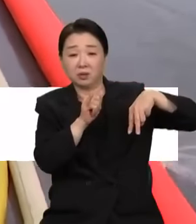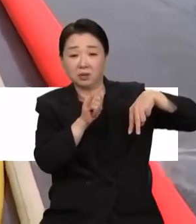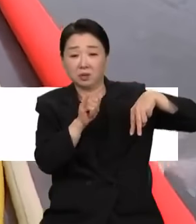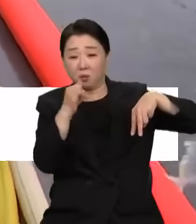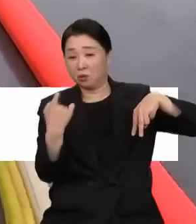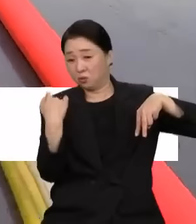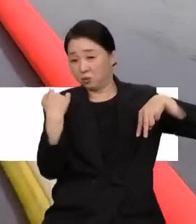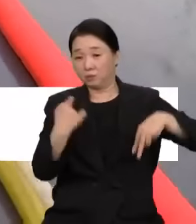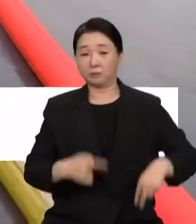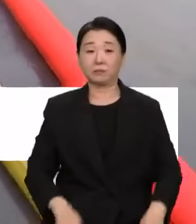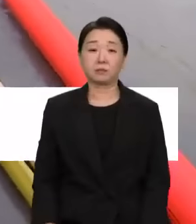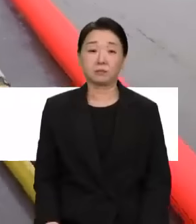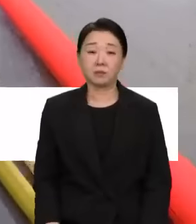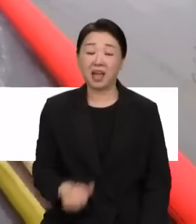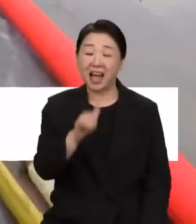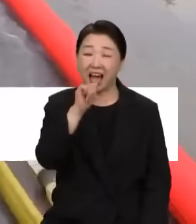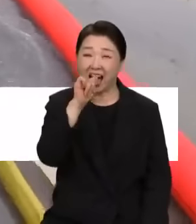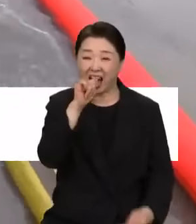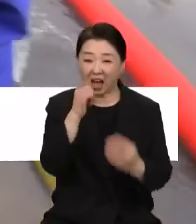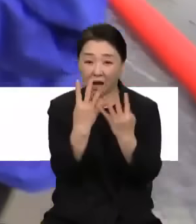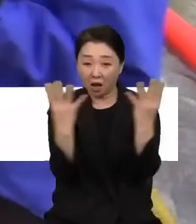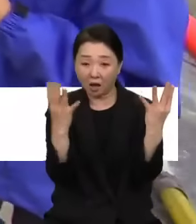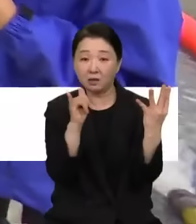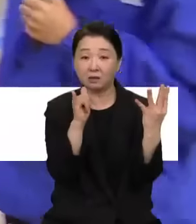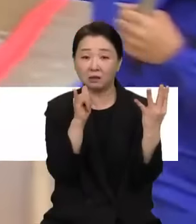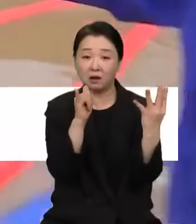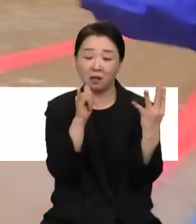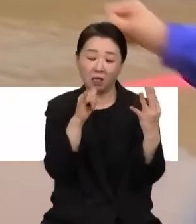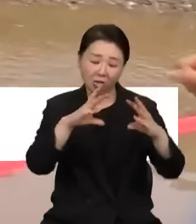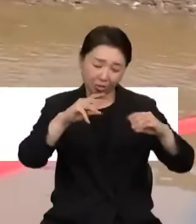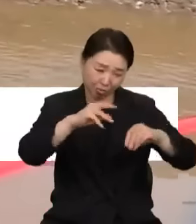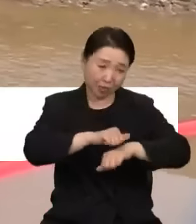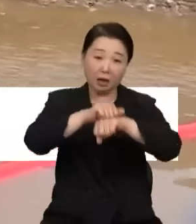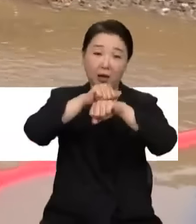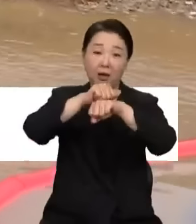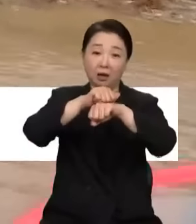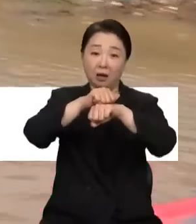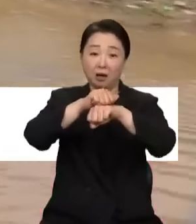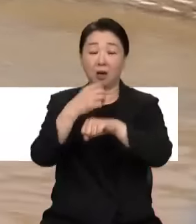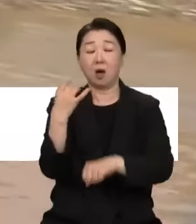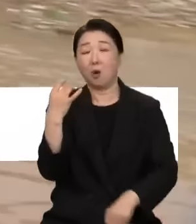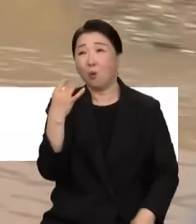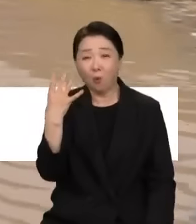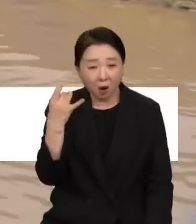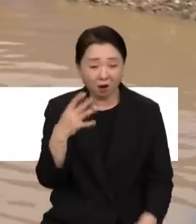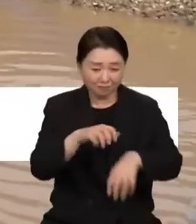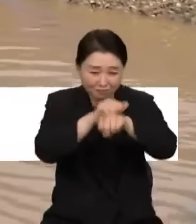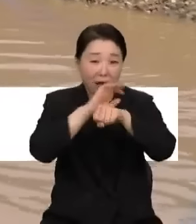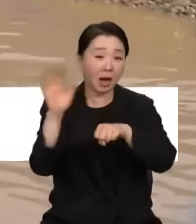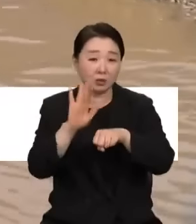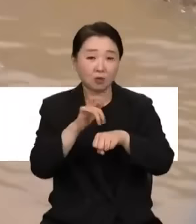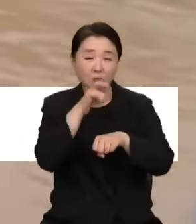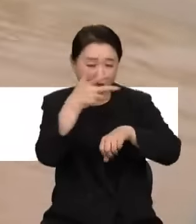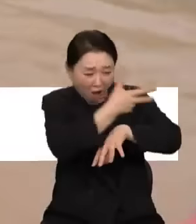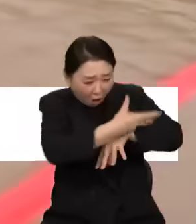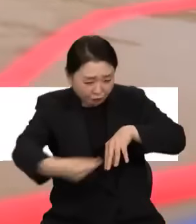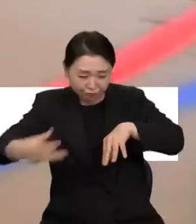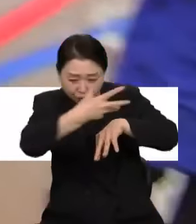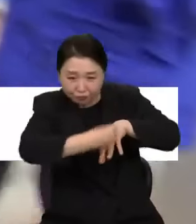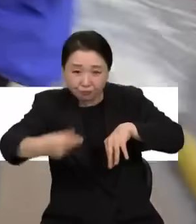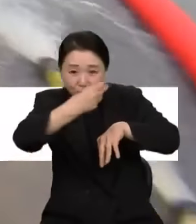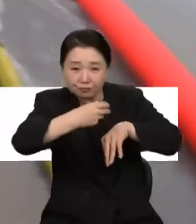뒤쪽을 보겠습니다. 철제 울타리 보이실 겁니다. 그 앞에 흙더미가 쌓여 있는데요. 저게 원래 있었던 게 아닙니다. 물이 막 밀려 들어오니까